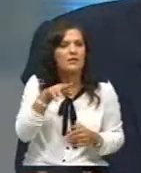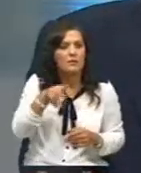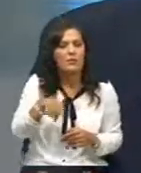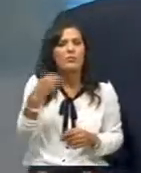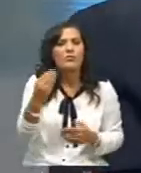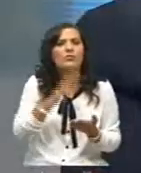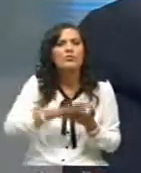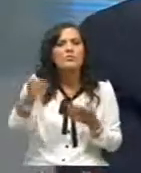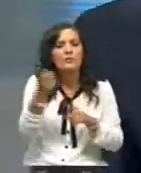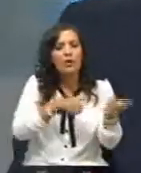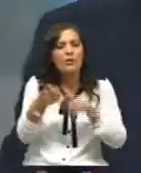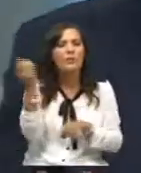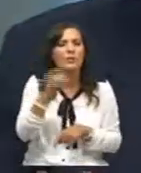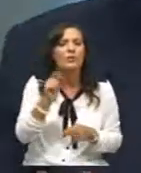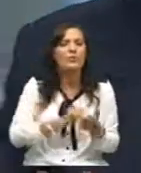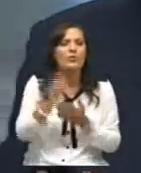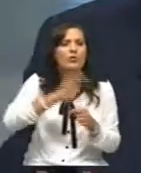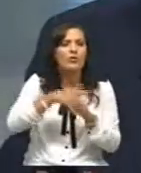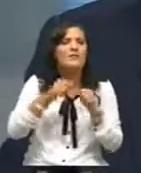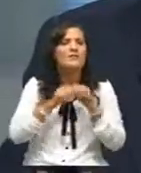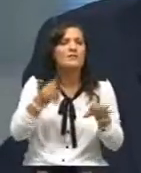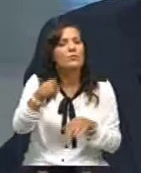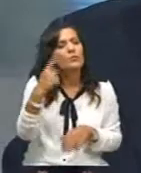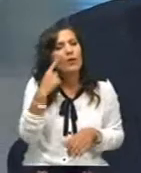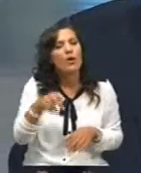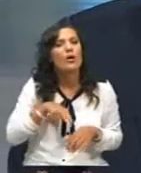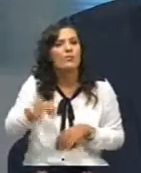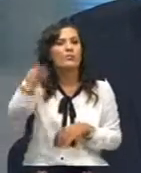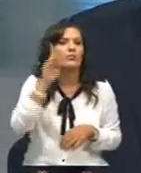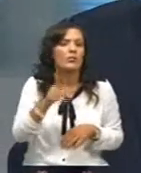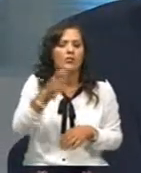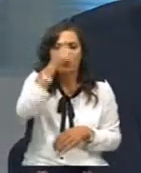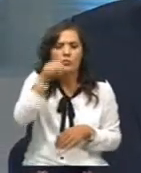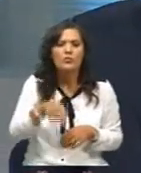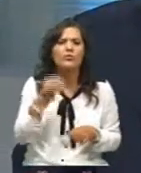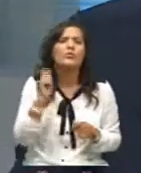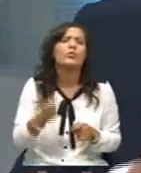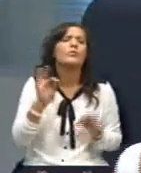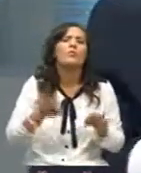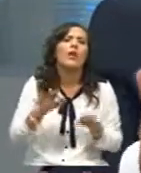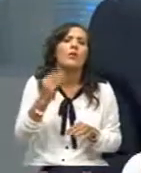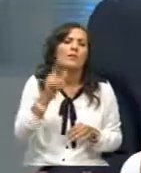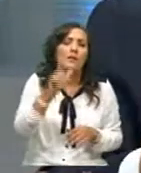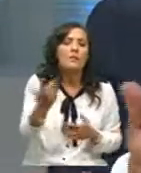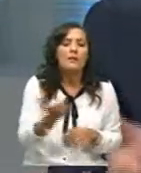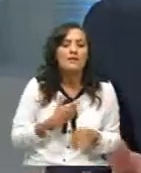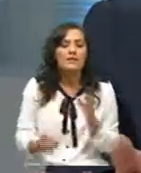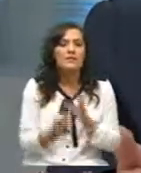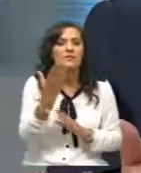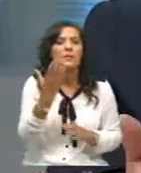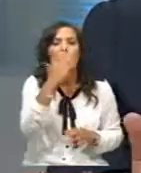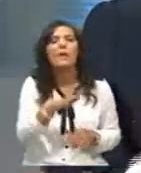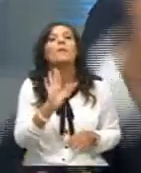böyle bir düzen gelecek bütün dünya Çünkü sistemi buna göre yürütüyor Türkiye'de bunu mutlaka olması lazım ama yasanın